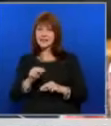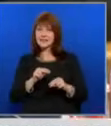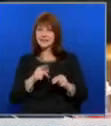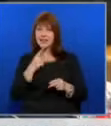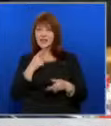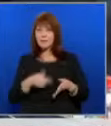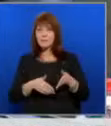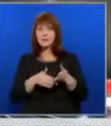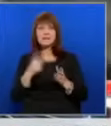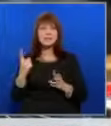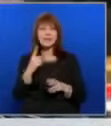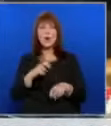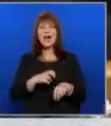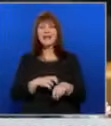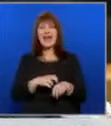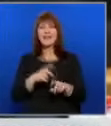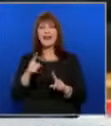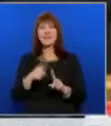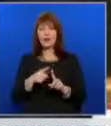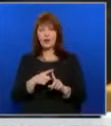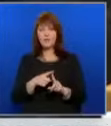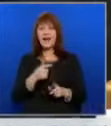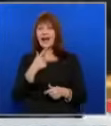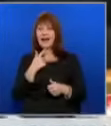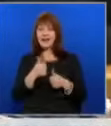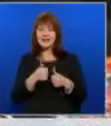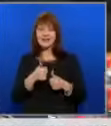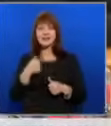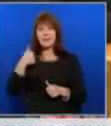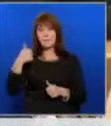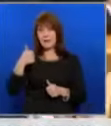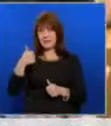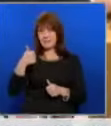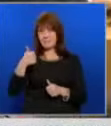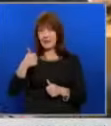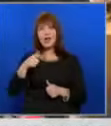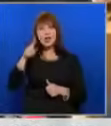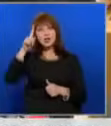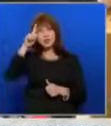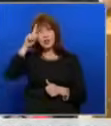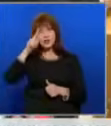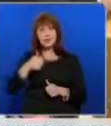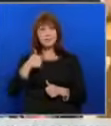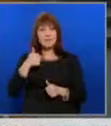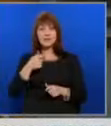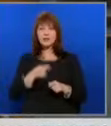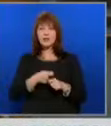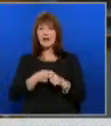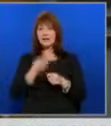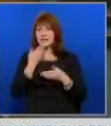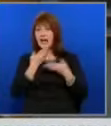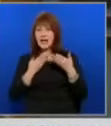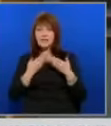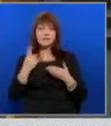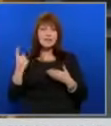подкрепена само Диана Тонова, кандидатурата на БСП за пост. Столичните социалисти ще водят разговори единствено за приоритетите